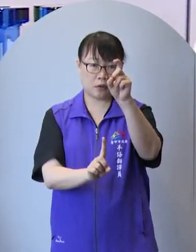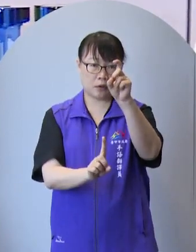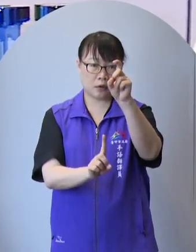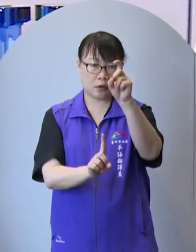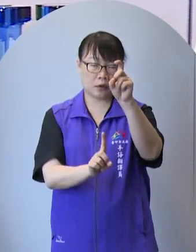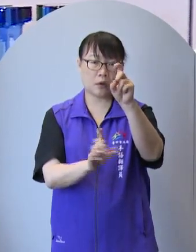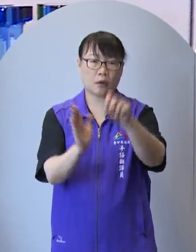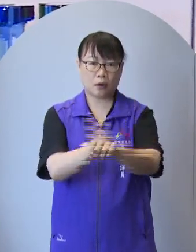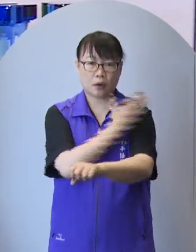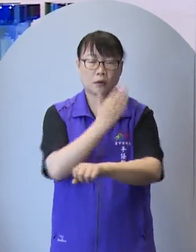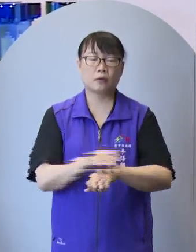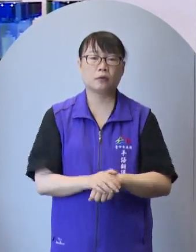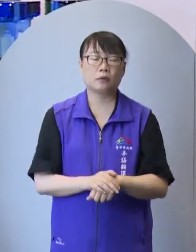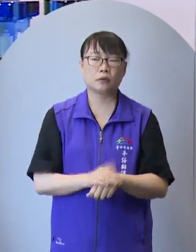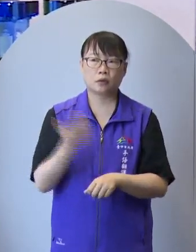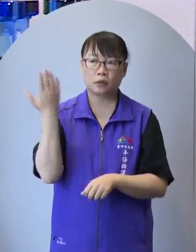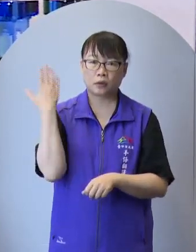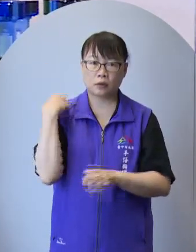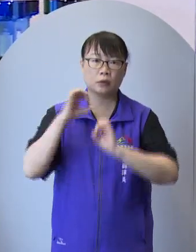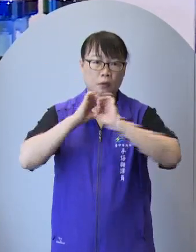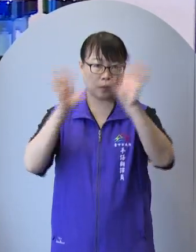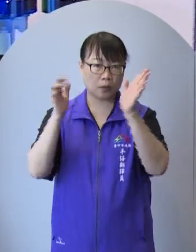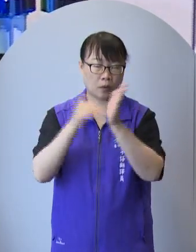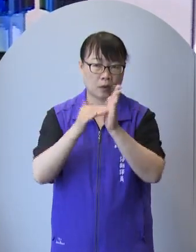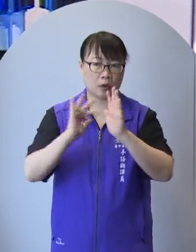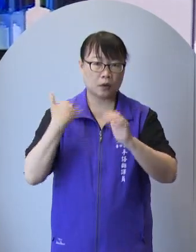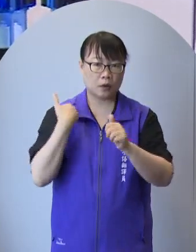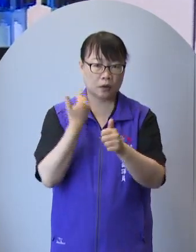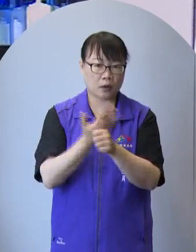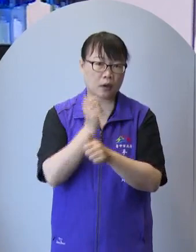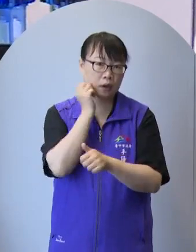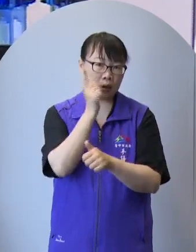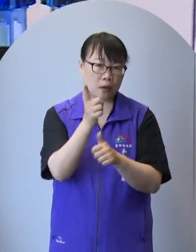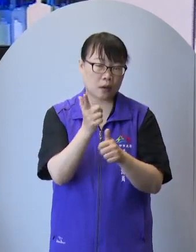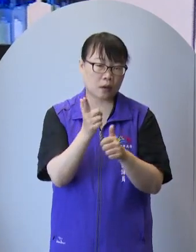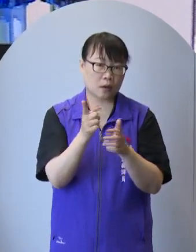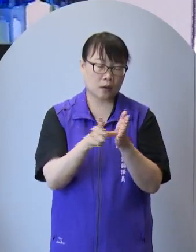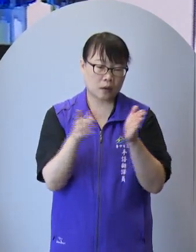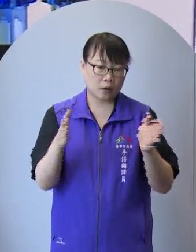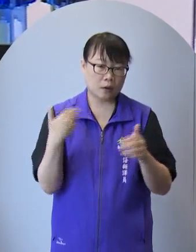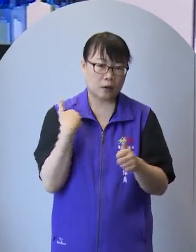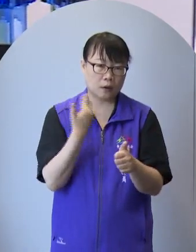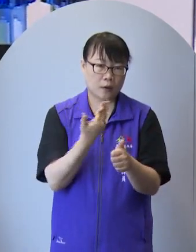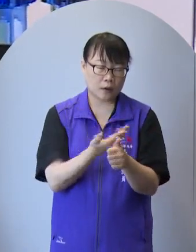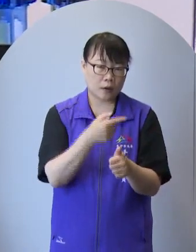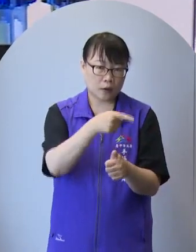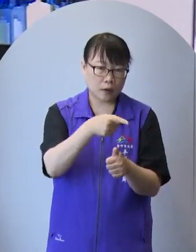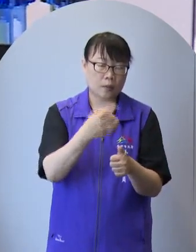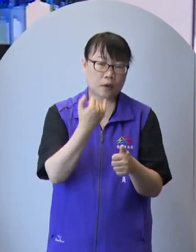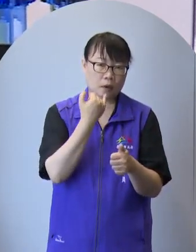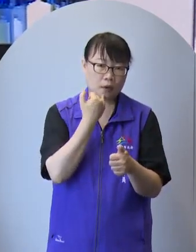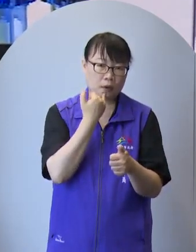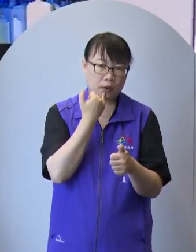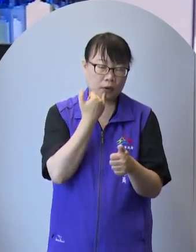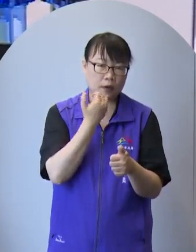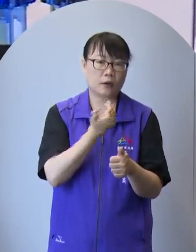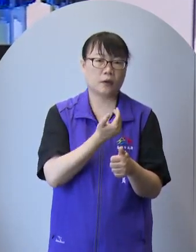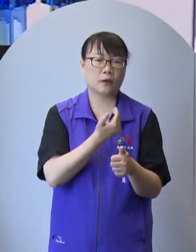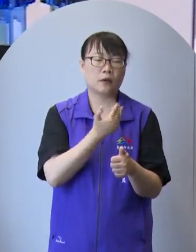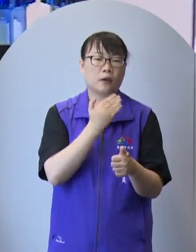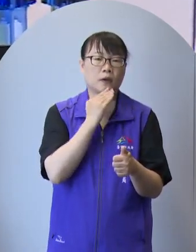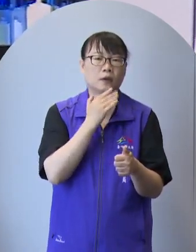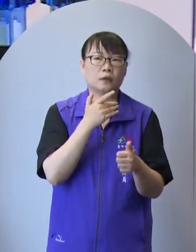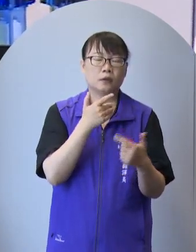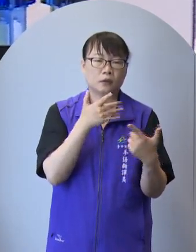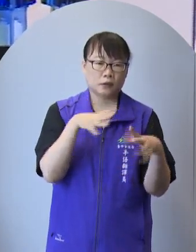有之前开始公告的，那然后有半年的缓冲期，一方面让所有的消费者民众可以适